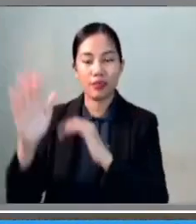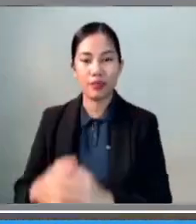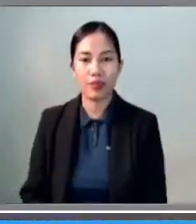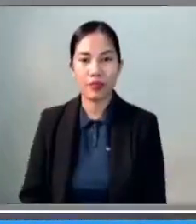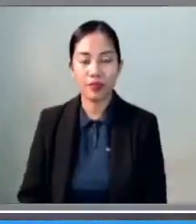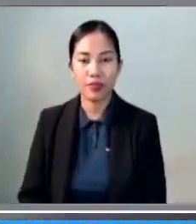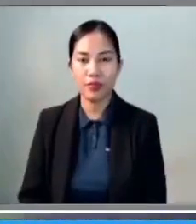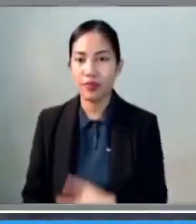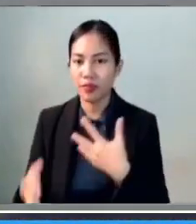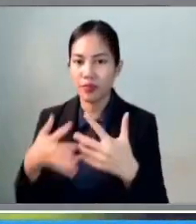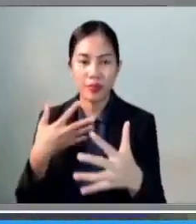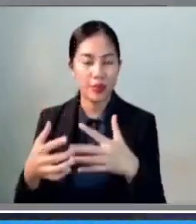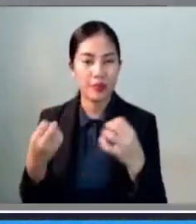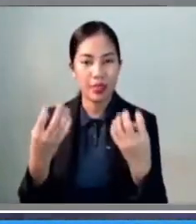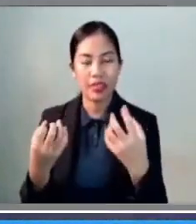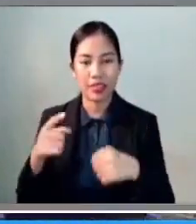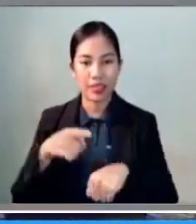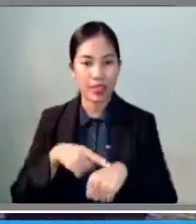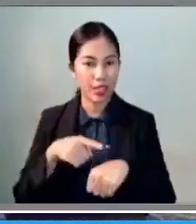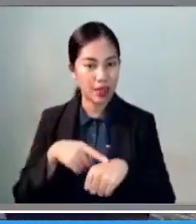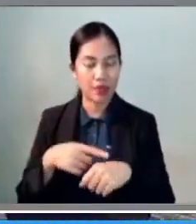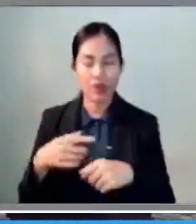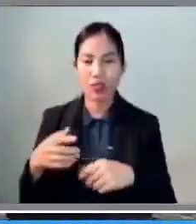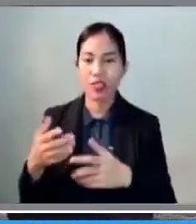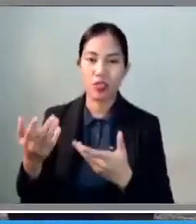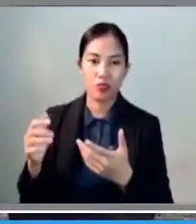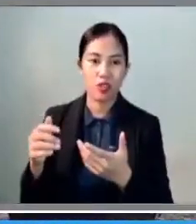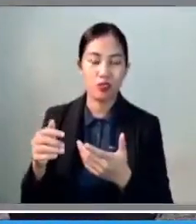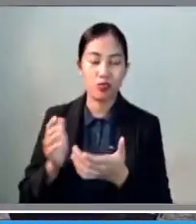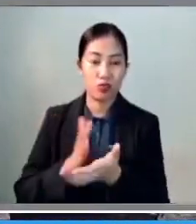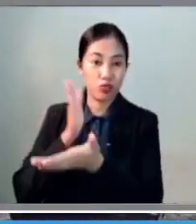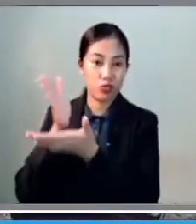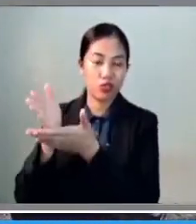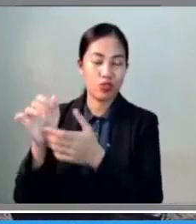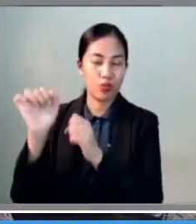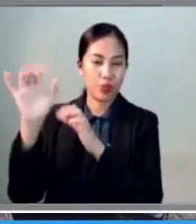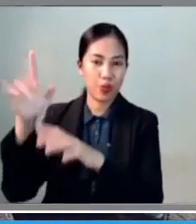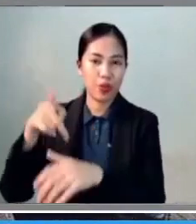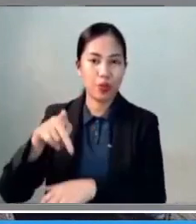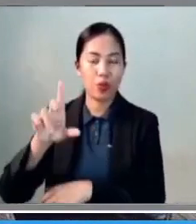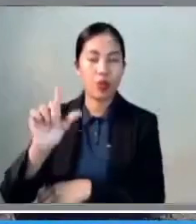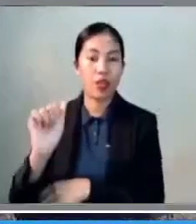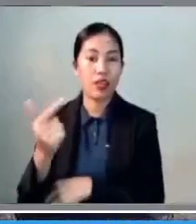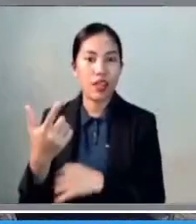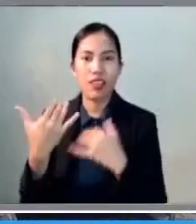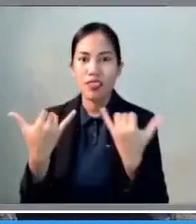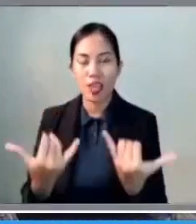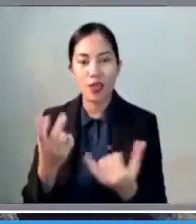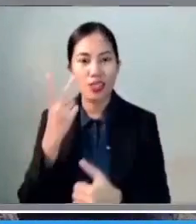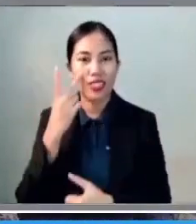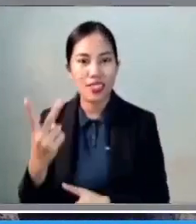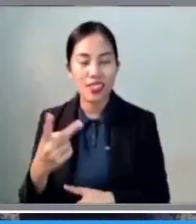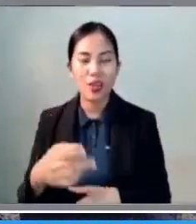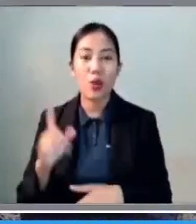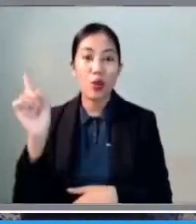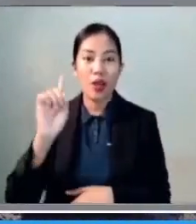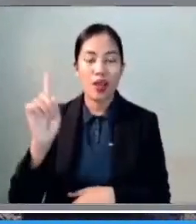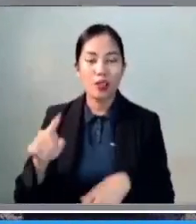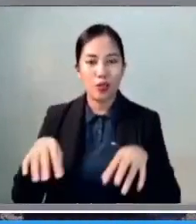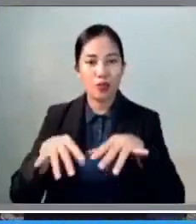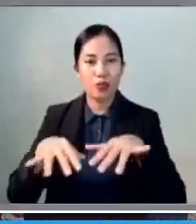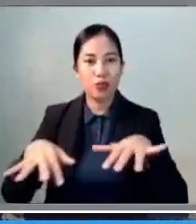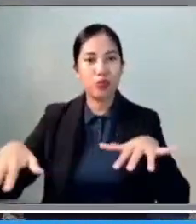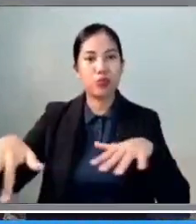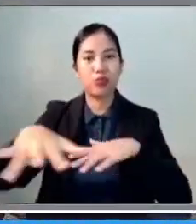na raw inakyat ni Lalaine ang Mount Pulag, ngayon lang niya nasaksihan ng Sea of Clouds, isang magical moment lalo't kasama